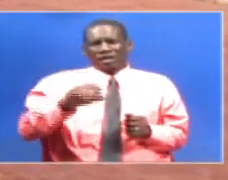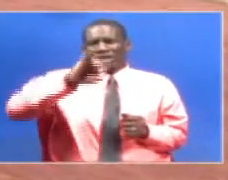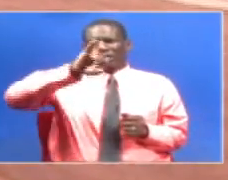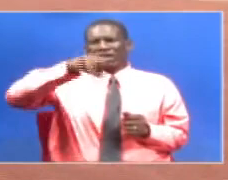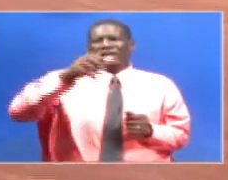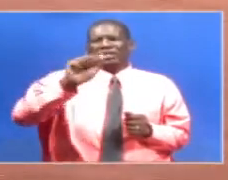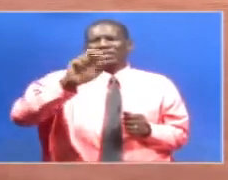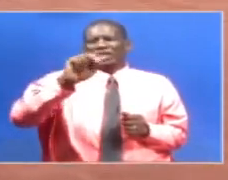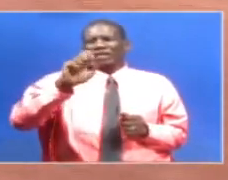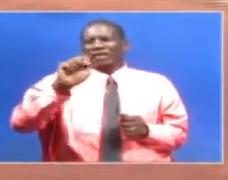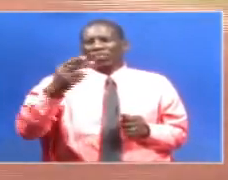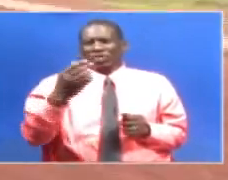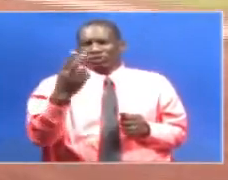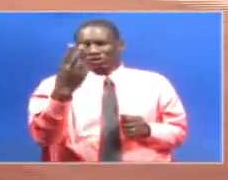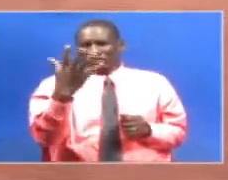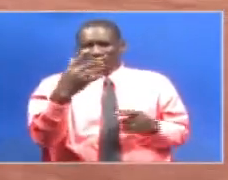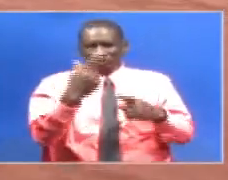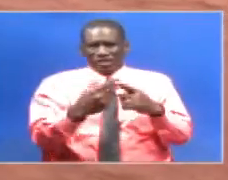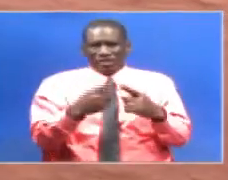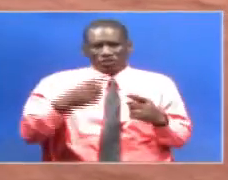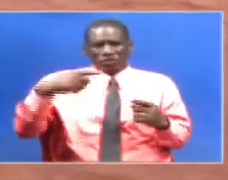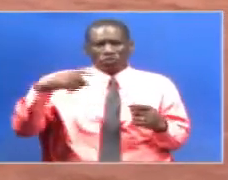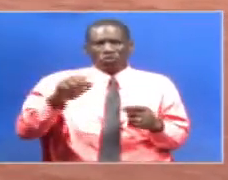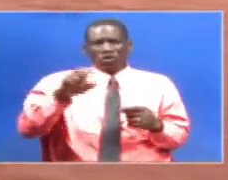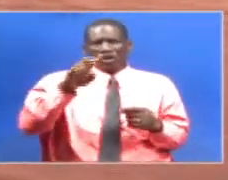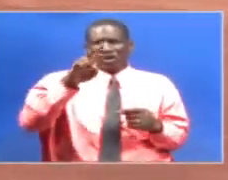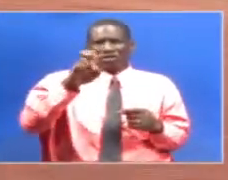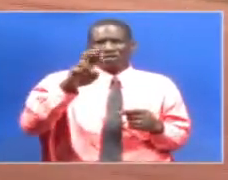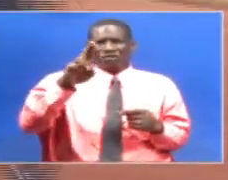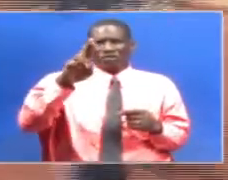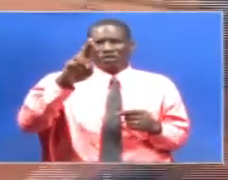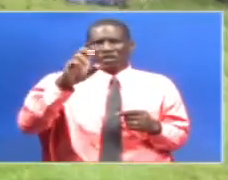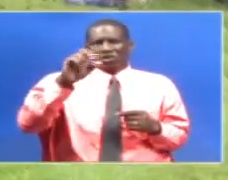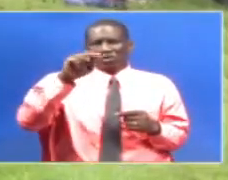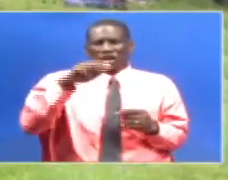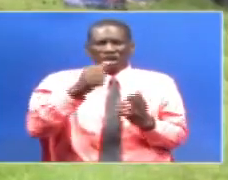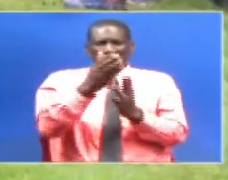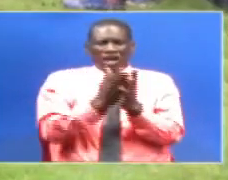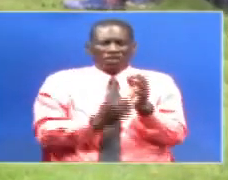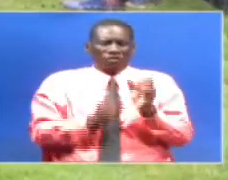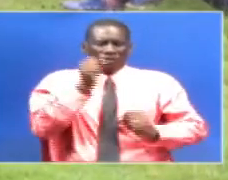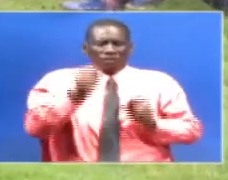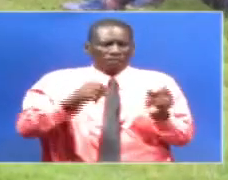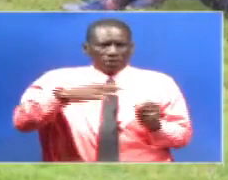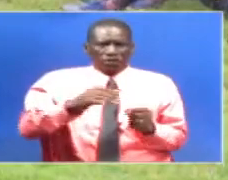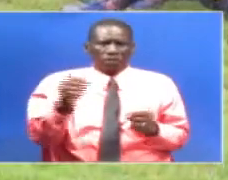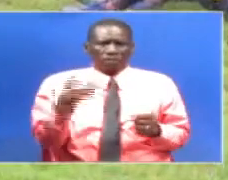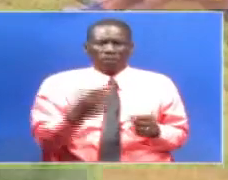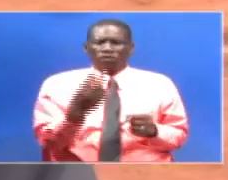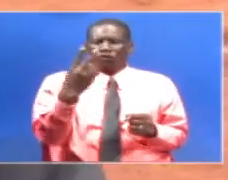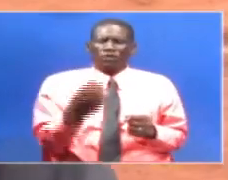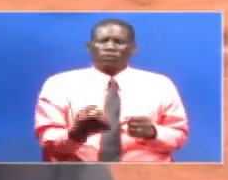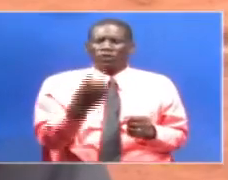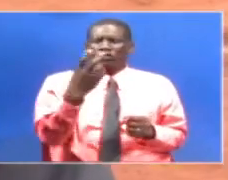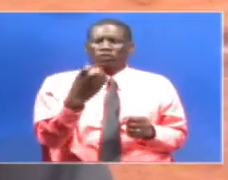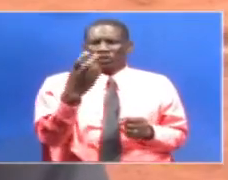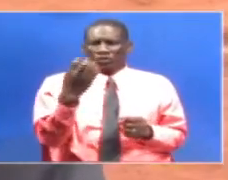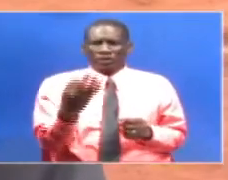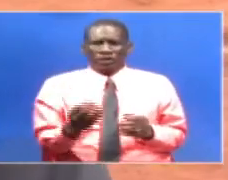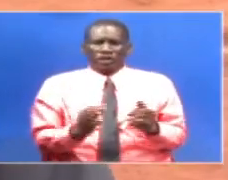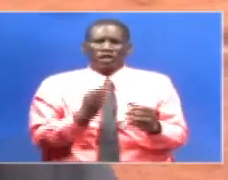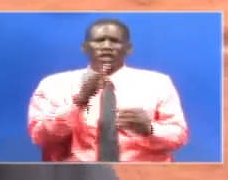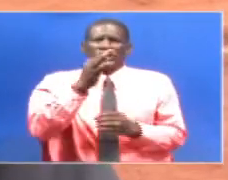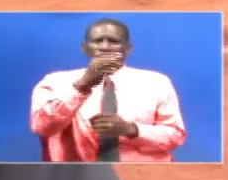miaka 25 alitoa taji la Verona nusu marathon mnamo February mwaka 2023. In